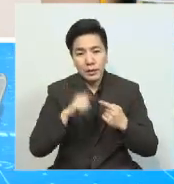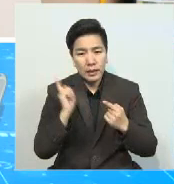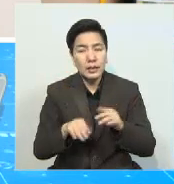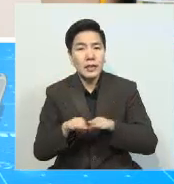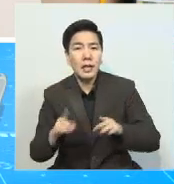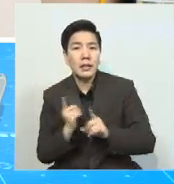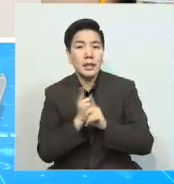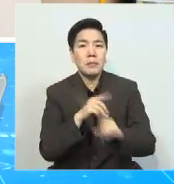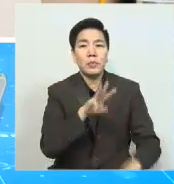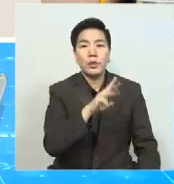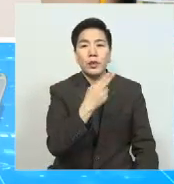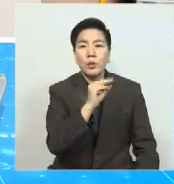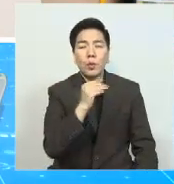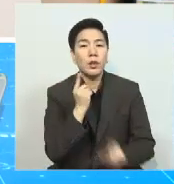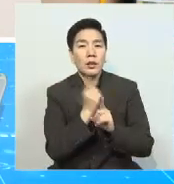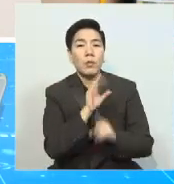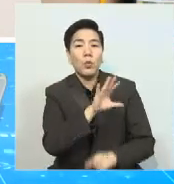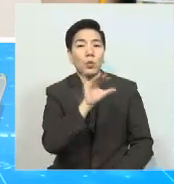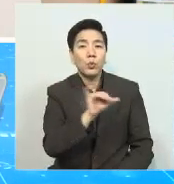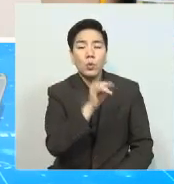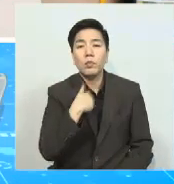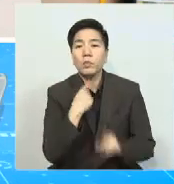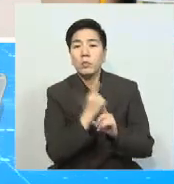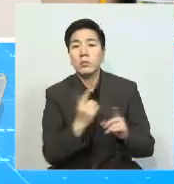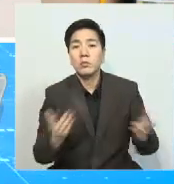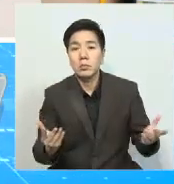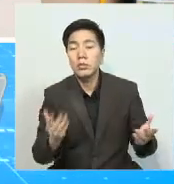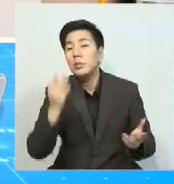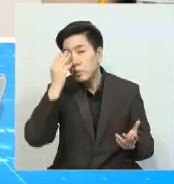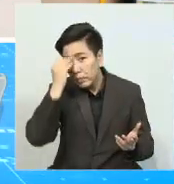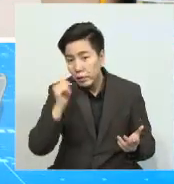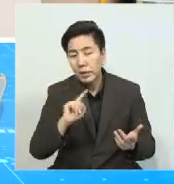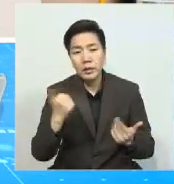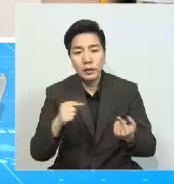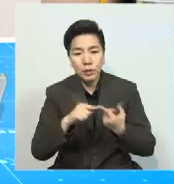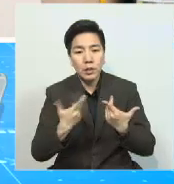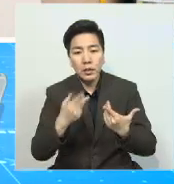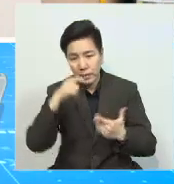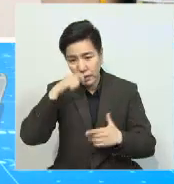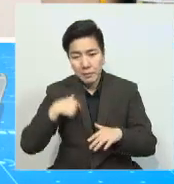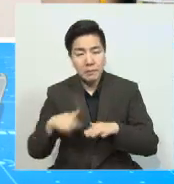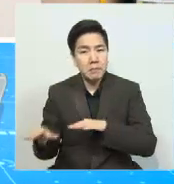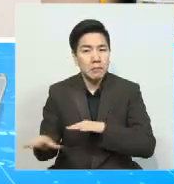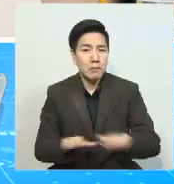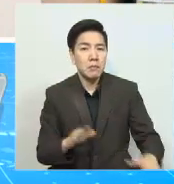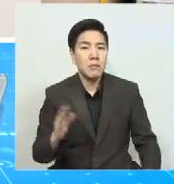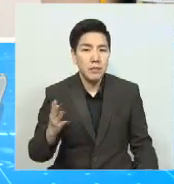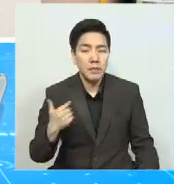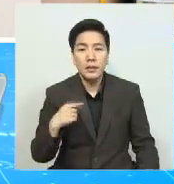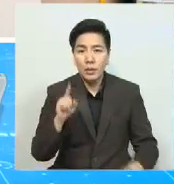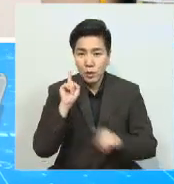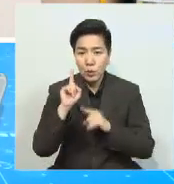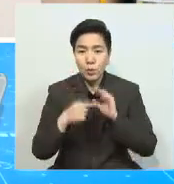าตรฐานของ WHO ของแบบยุโรปคือถ้าอย่างนั้นเนี่ยทุกอย่างเรายังไม่พร้อมยกตัวอย่าง